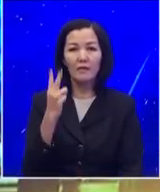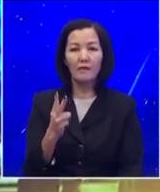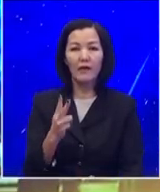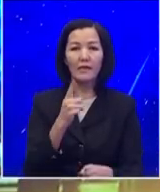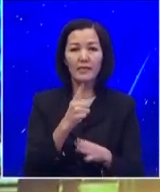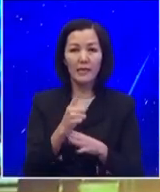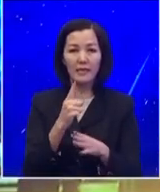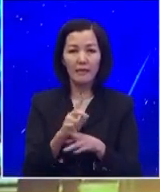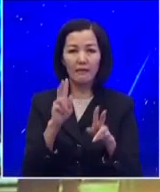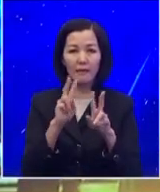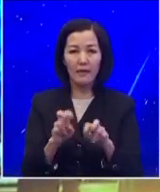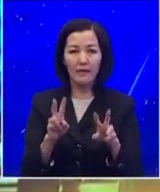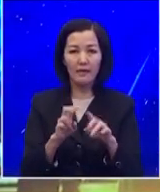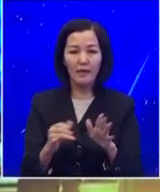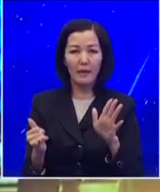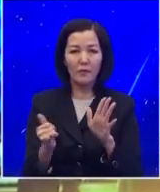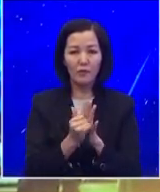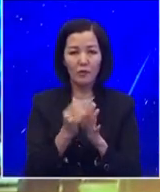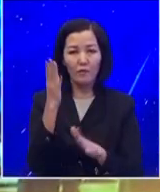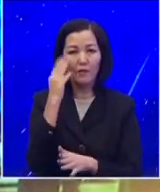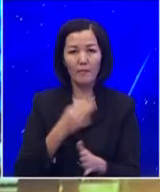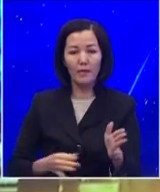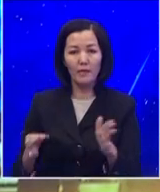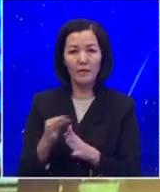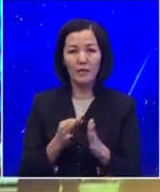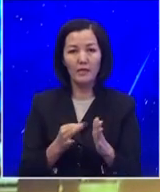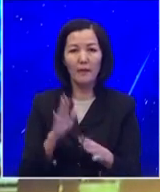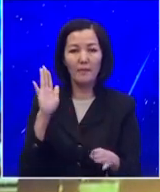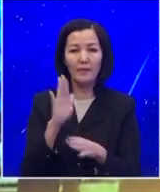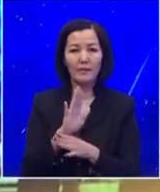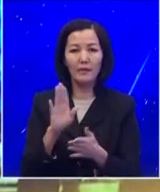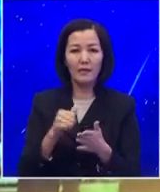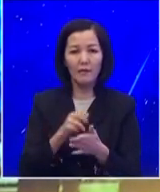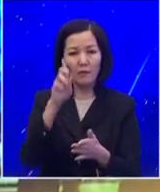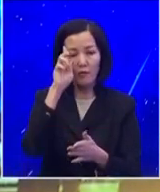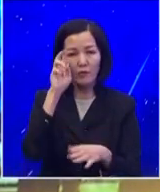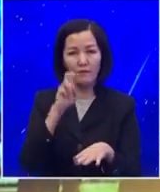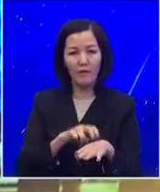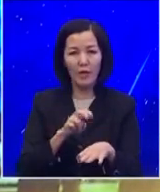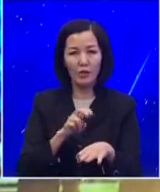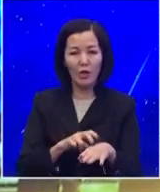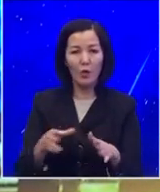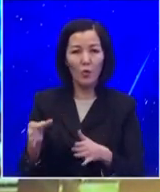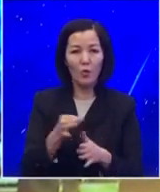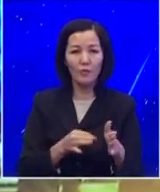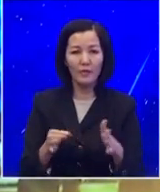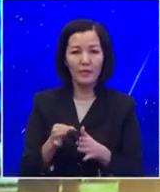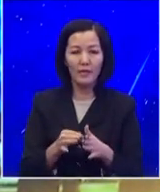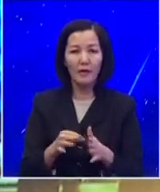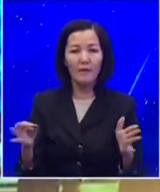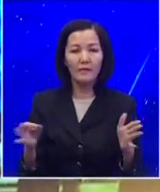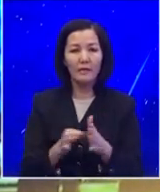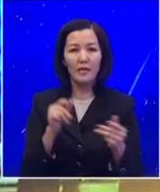Два санитарных поста установят в Алматинской области. Так гласит постановление главного государственного санитарного врача